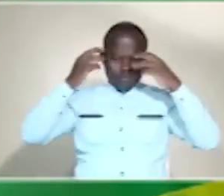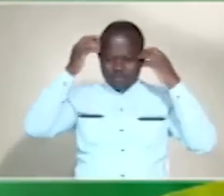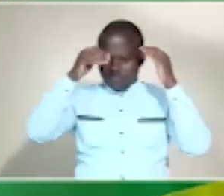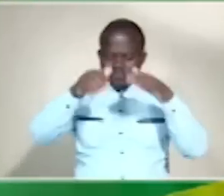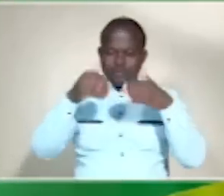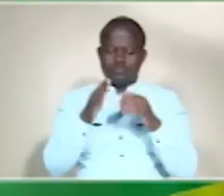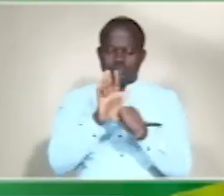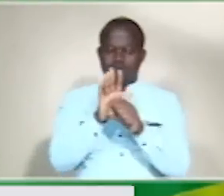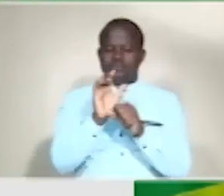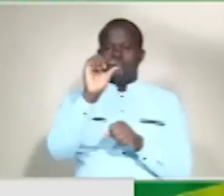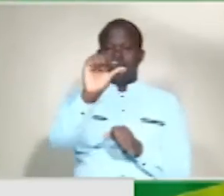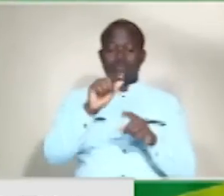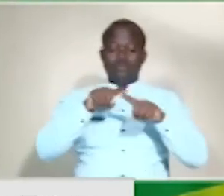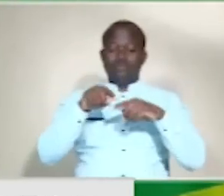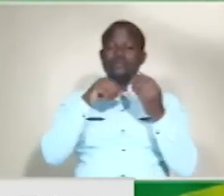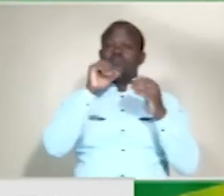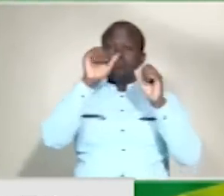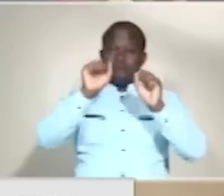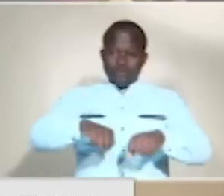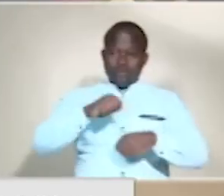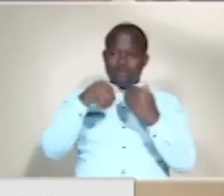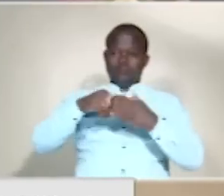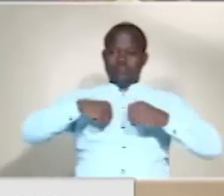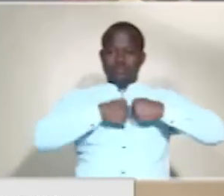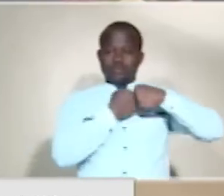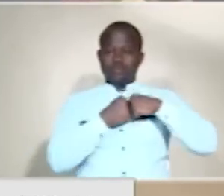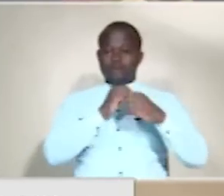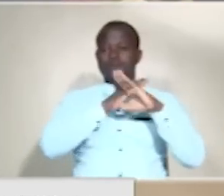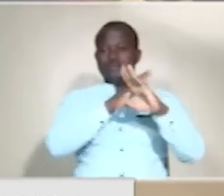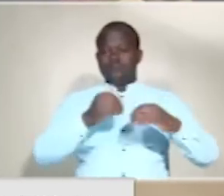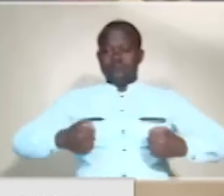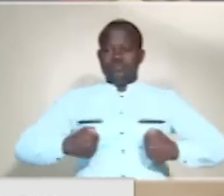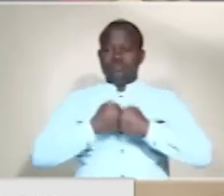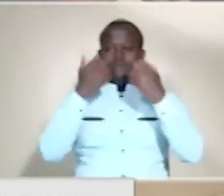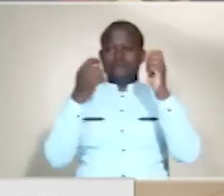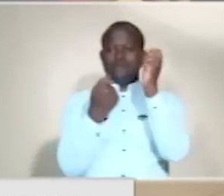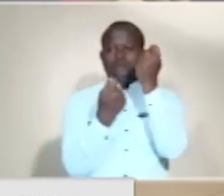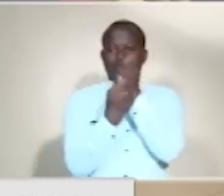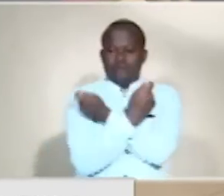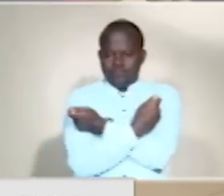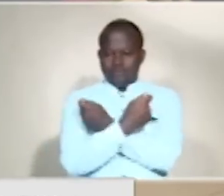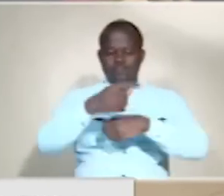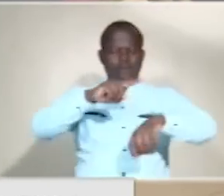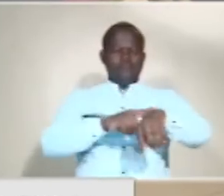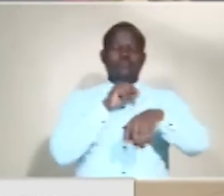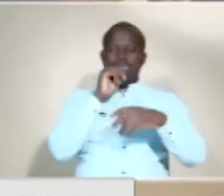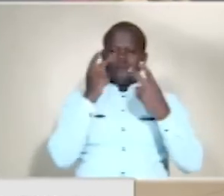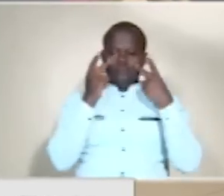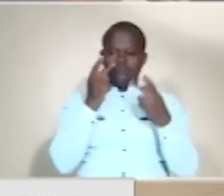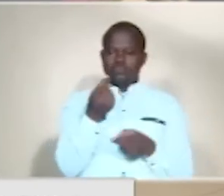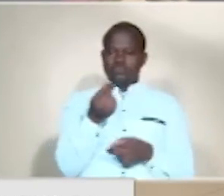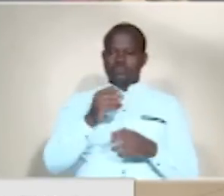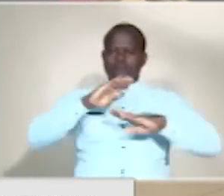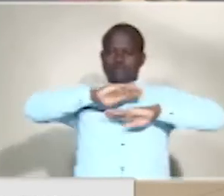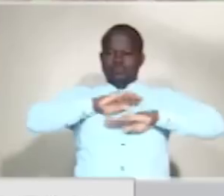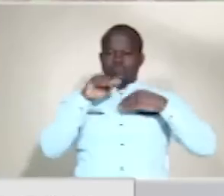by'umwihariko abato bishingiye kutabasha guhangana no gukumira ingaruka z'ihindagurika ry'ibihe, kutabona amafaranga ahagije